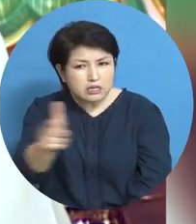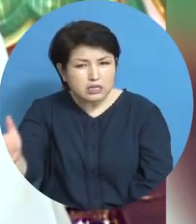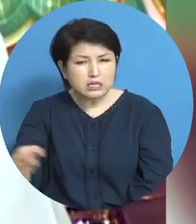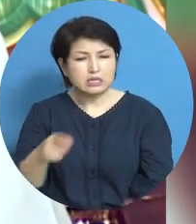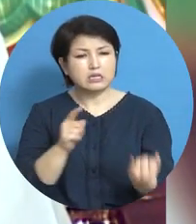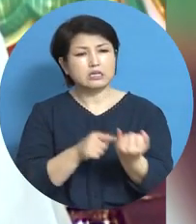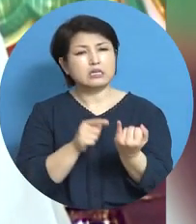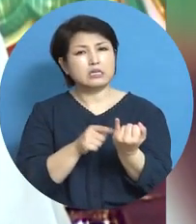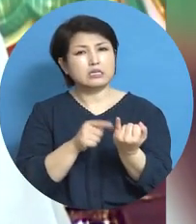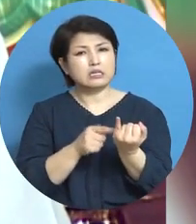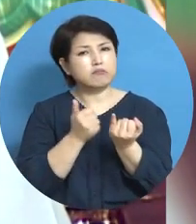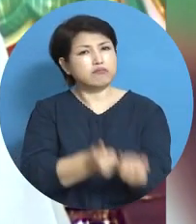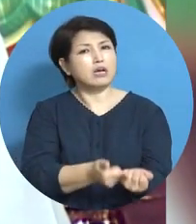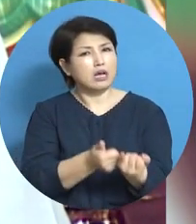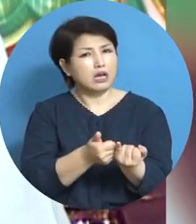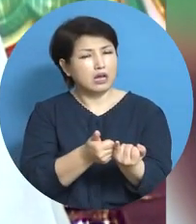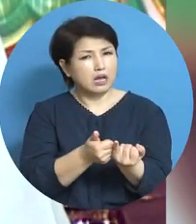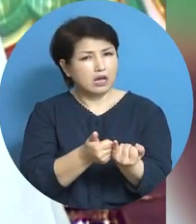결국은